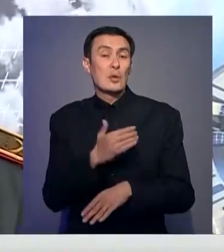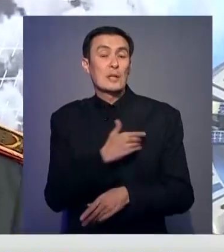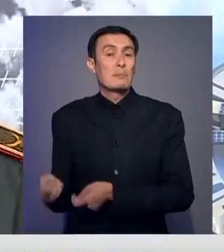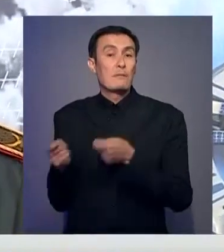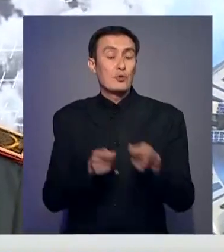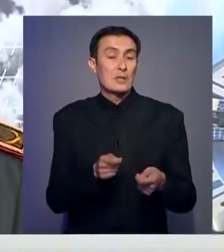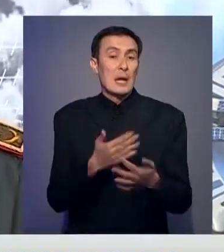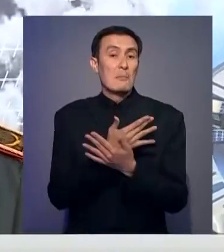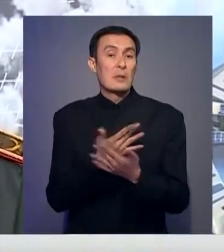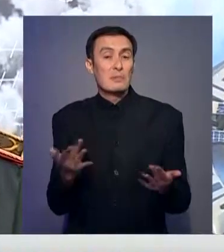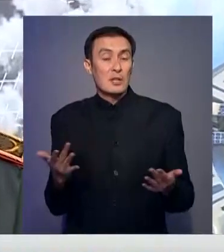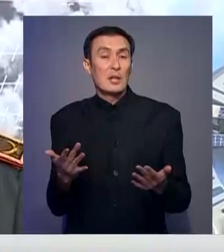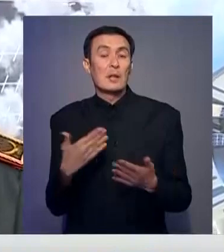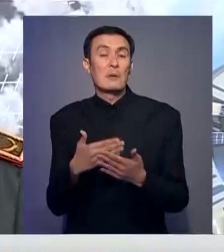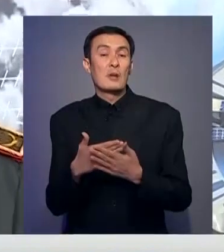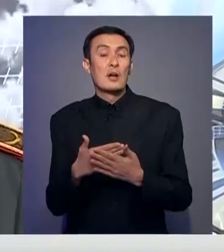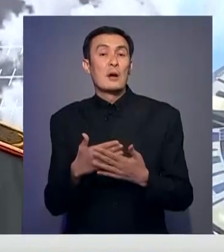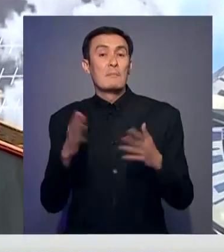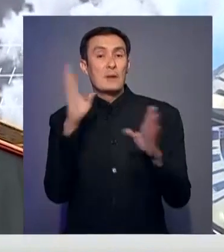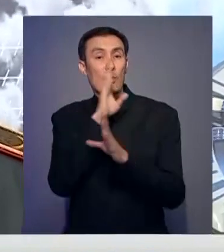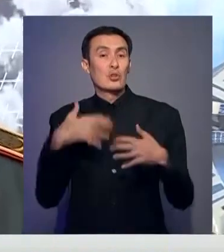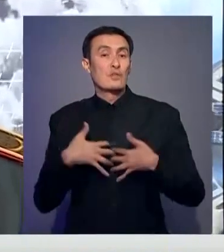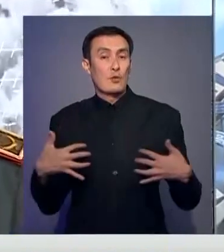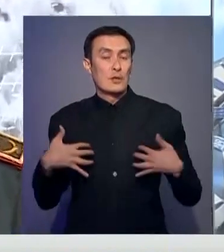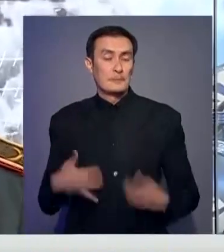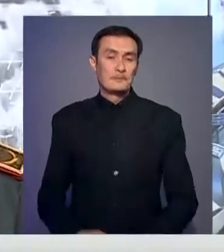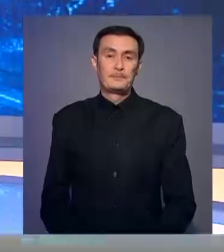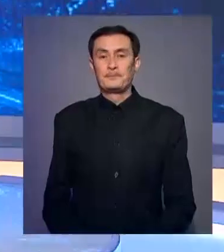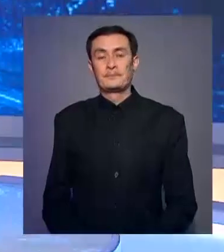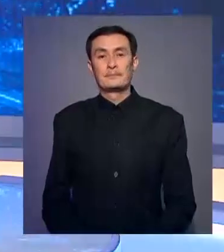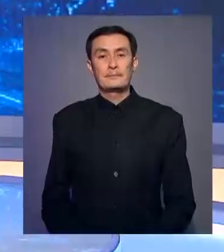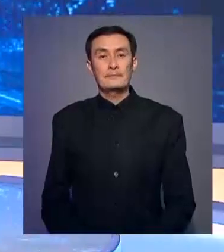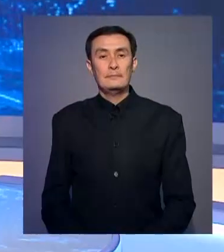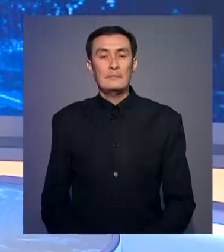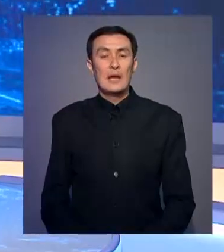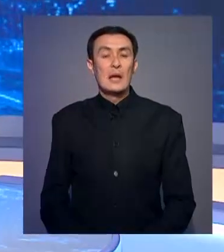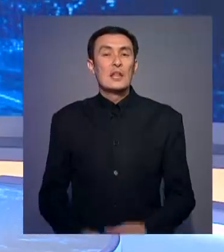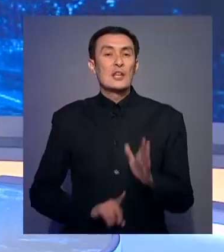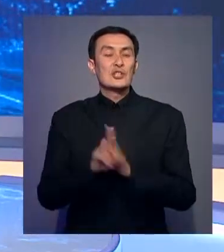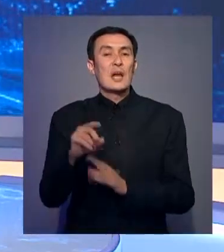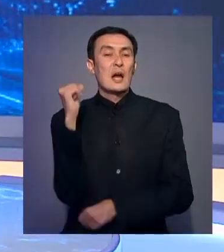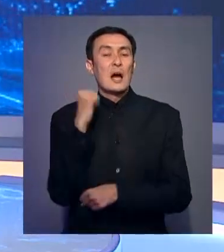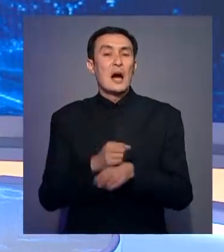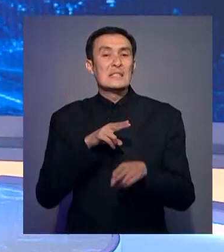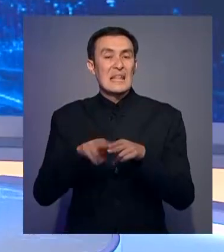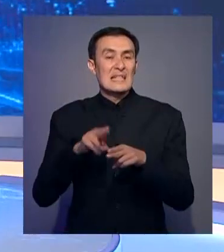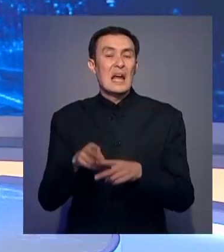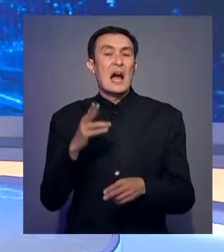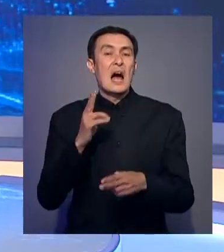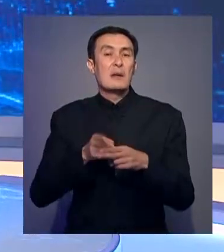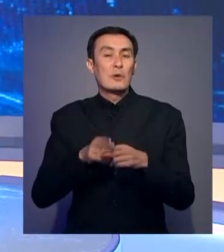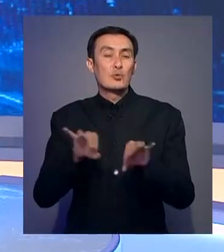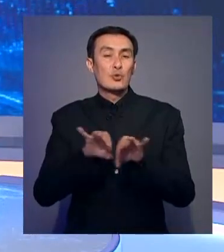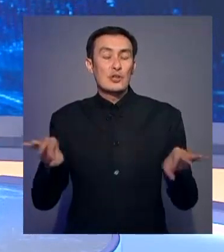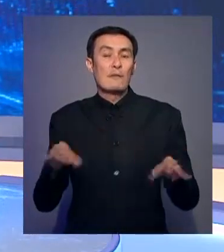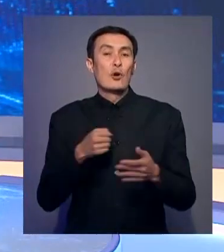провозить предметы живой нашей природы. от слесарей и арматурщиков до директоров